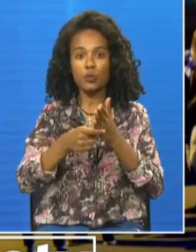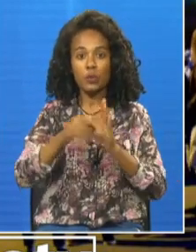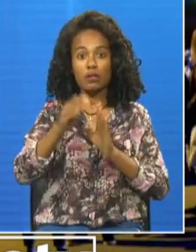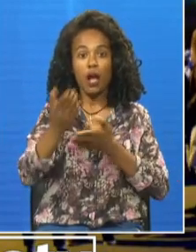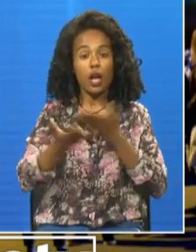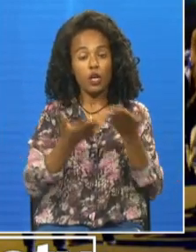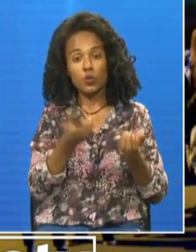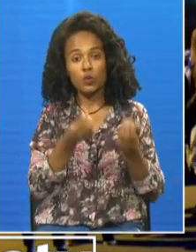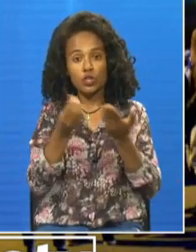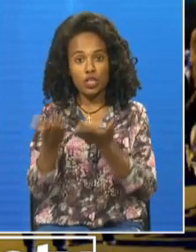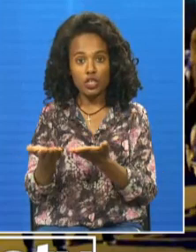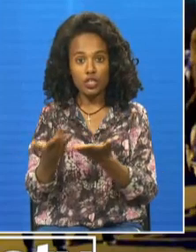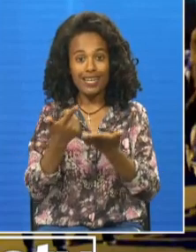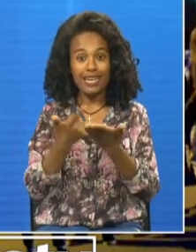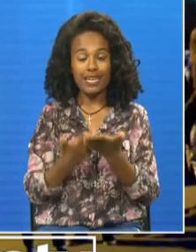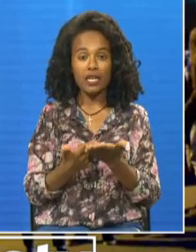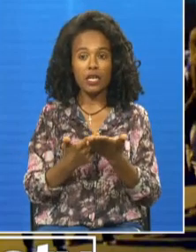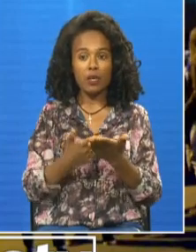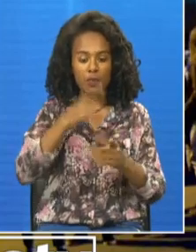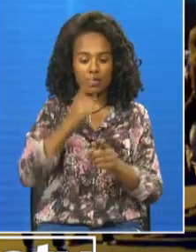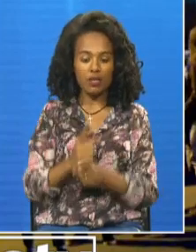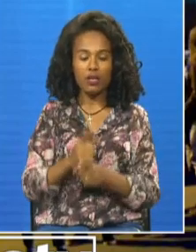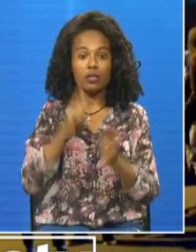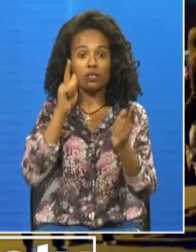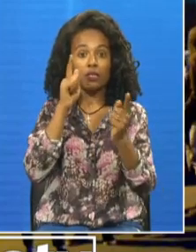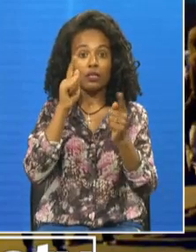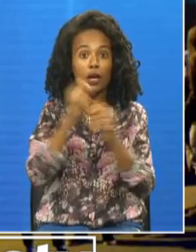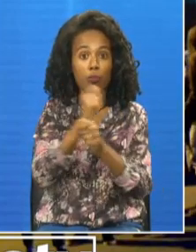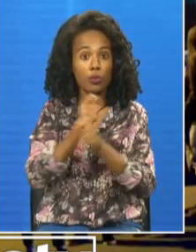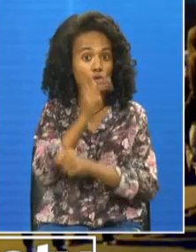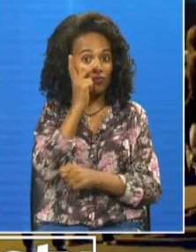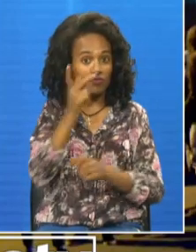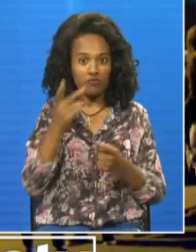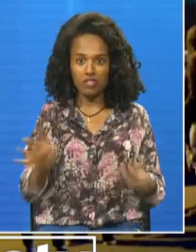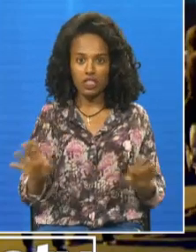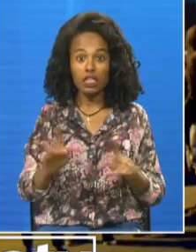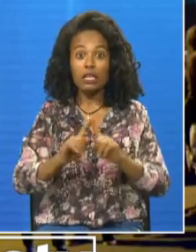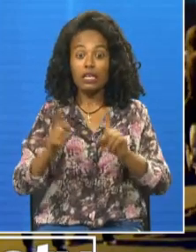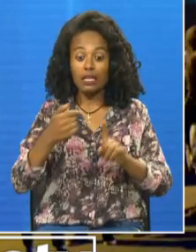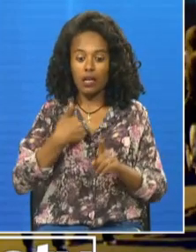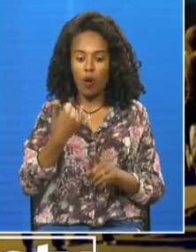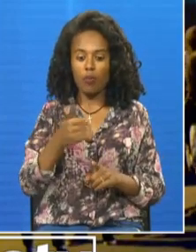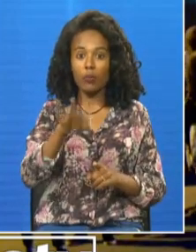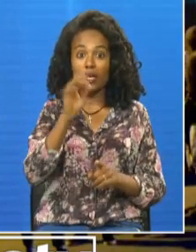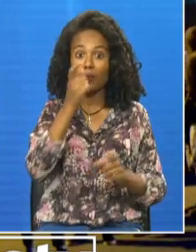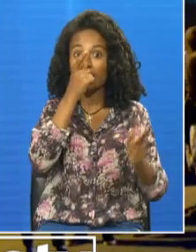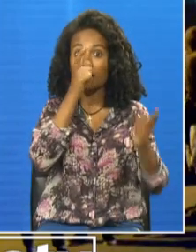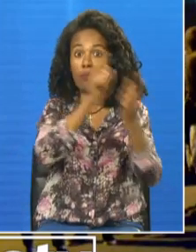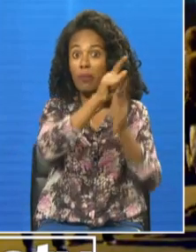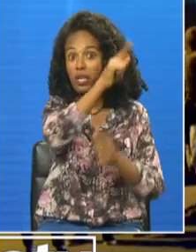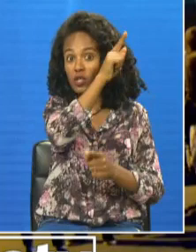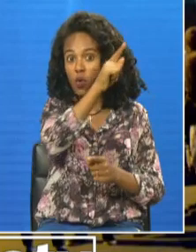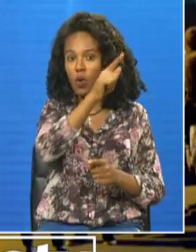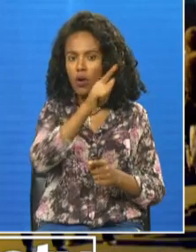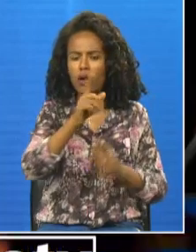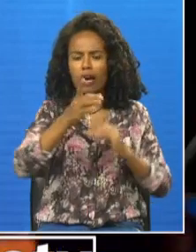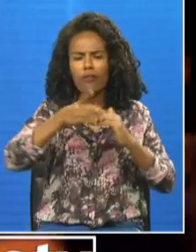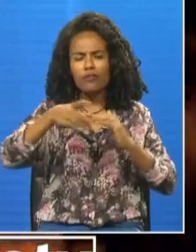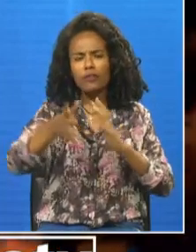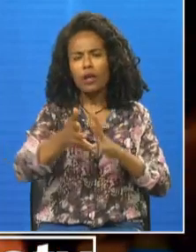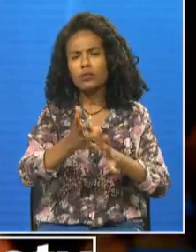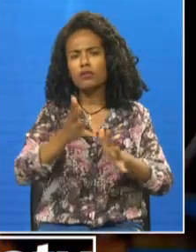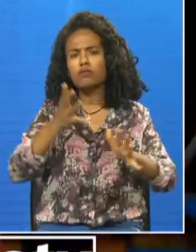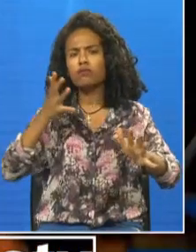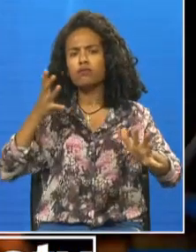ነው የሚሆነው። እንግዲህ ሁለት አማራጮች ናቸው እዚህ ላይ መንግስት ሊያተኩርባቸው የሚገባው። የመጀመሪያው ነገር እንግዲህ በህግ አስከባሪዎች በኩል የትራንስፖርት